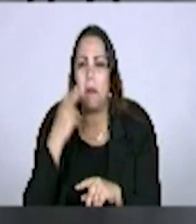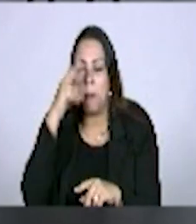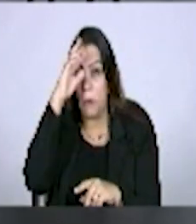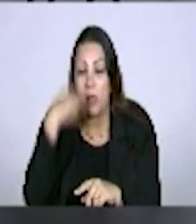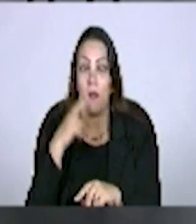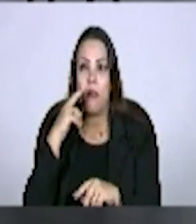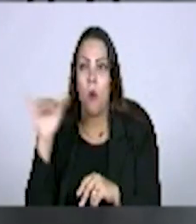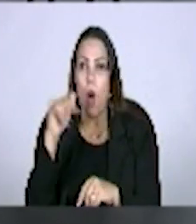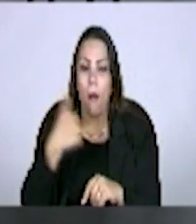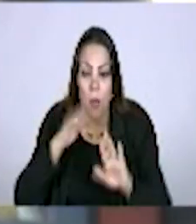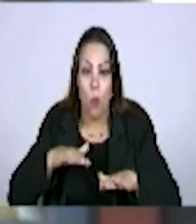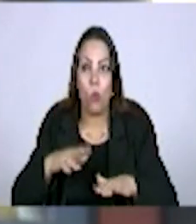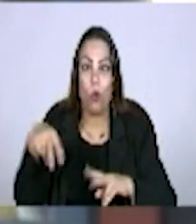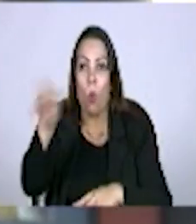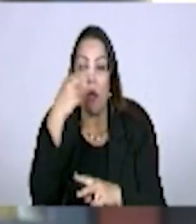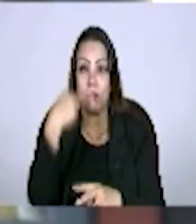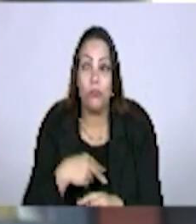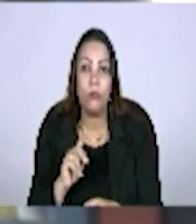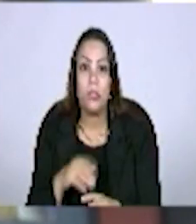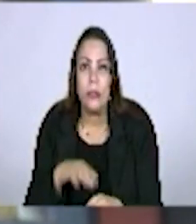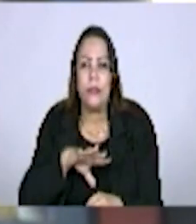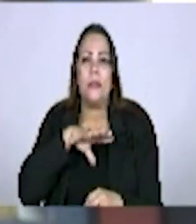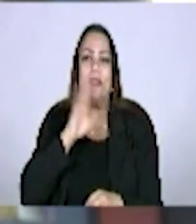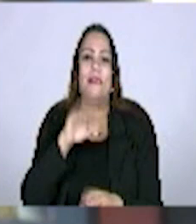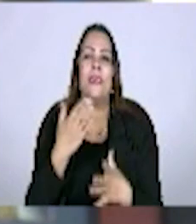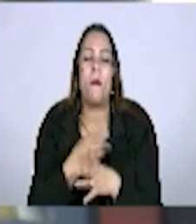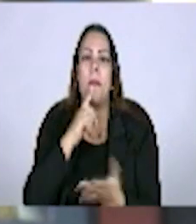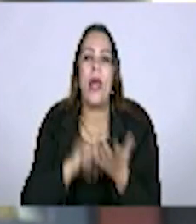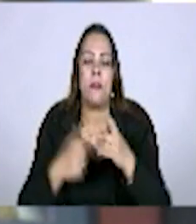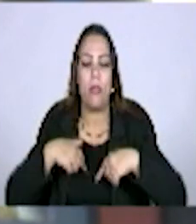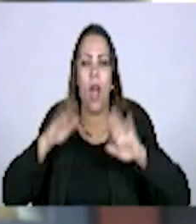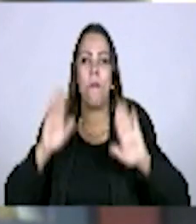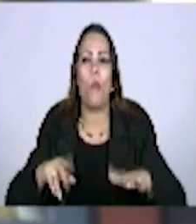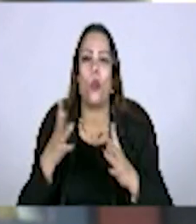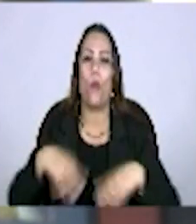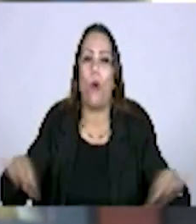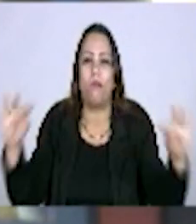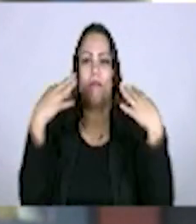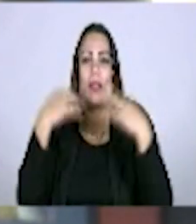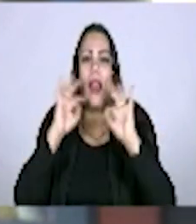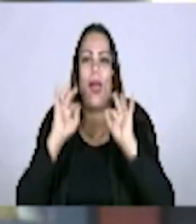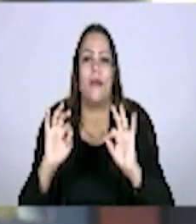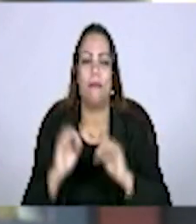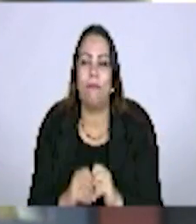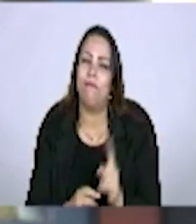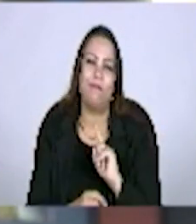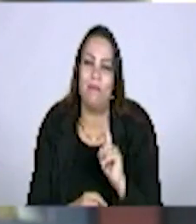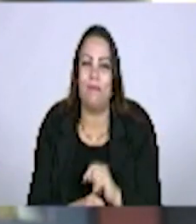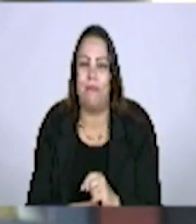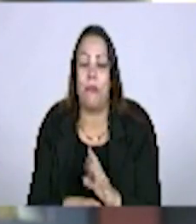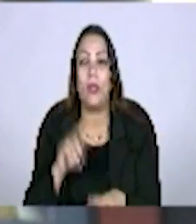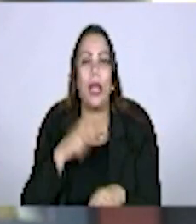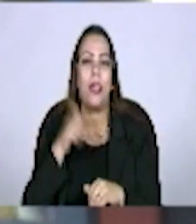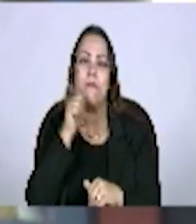جدا لو الناس ما اهتمتش بيه كما ولو ان هم عايزين يفرضوا على الاخرين ان هم يهتموا بيهم لا